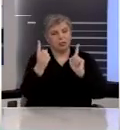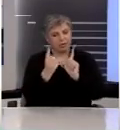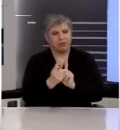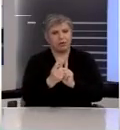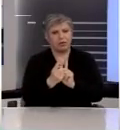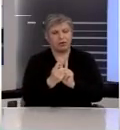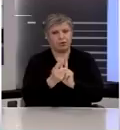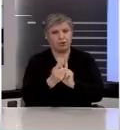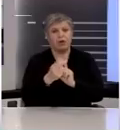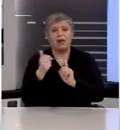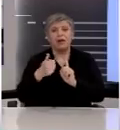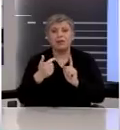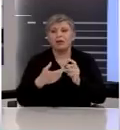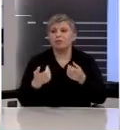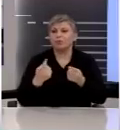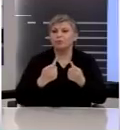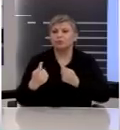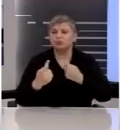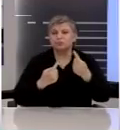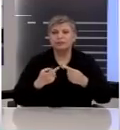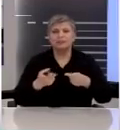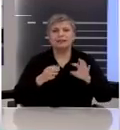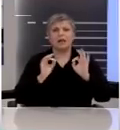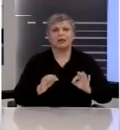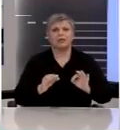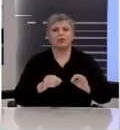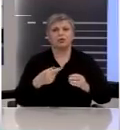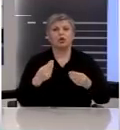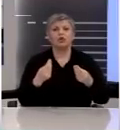διευθέτηση και πληρωμή. Μάλιστα. Κανένα κακό.